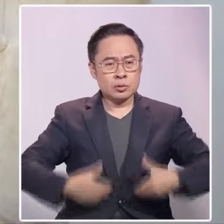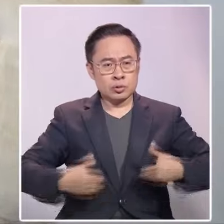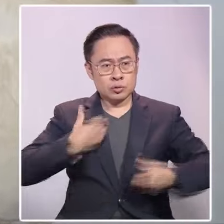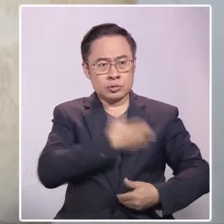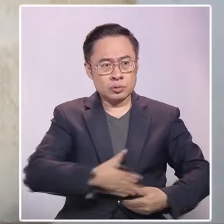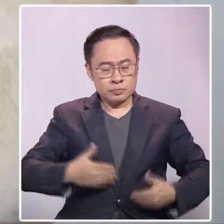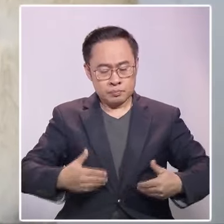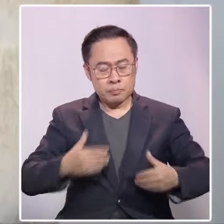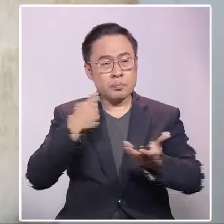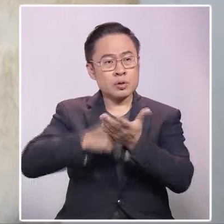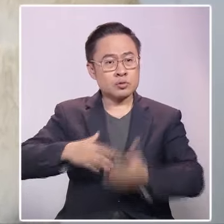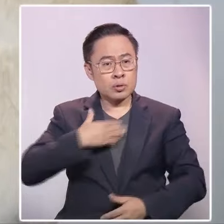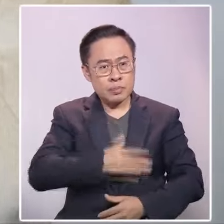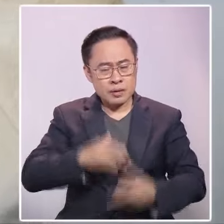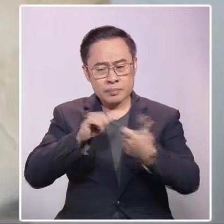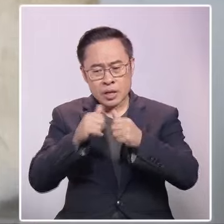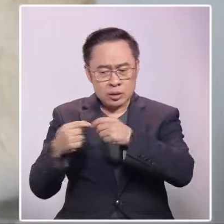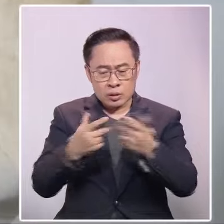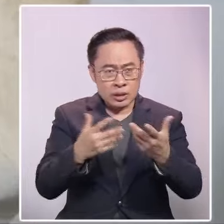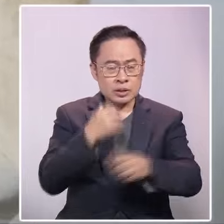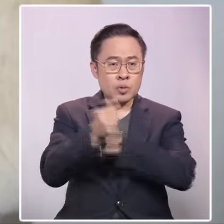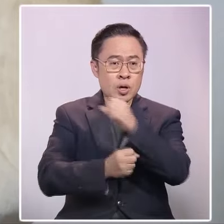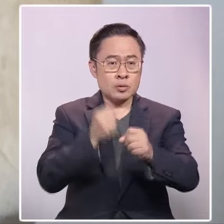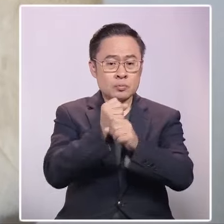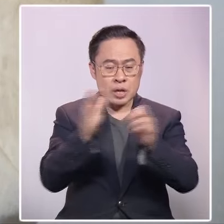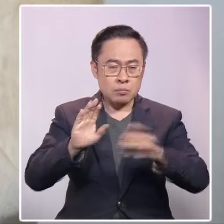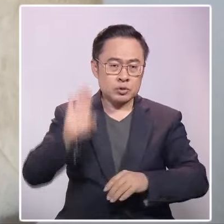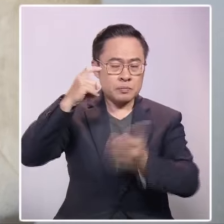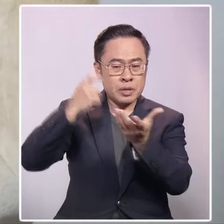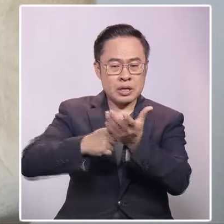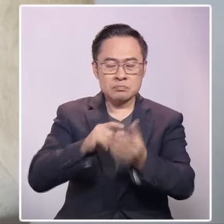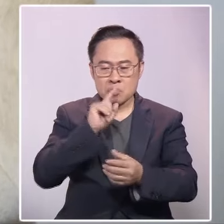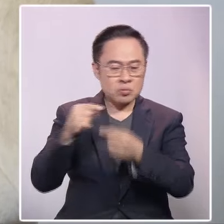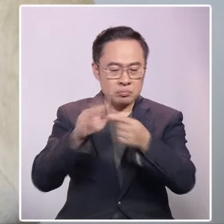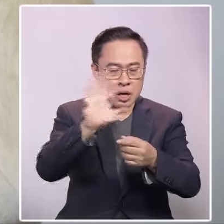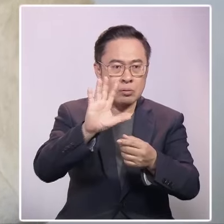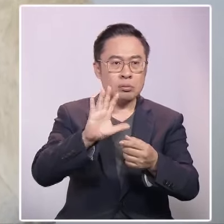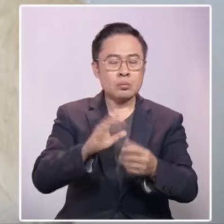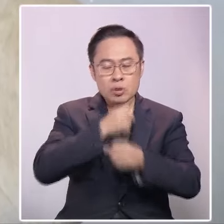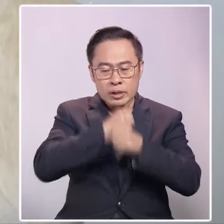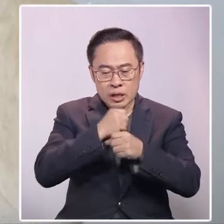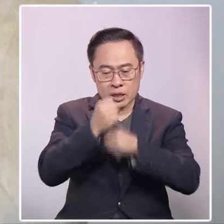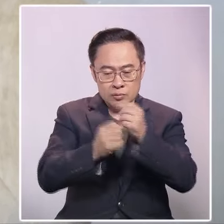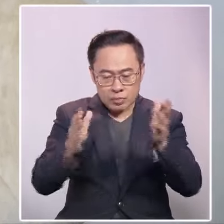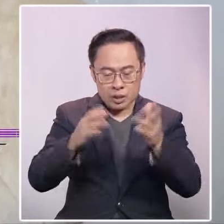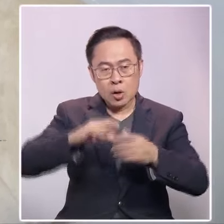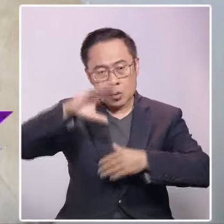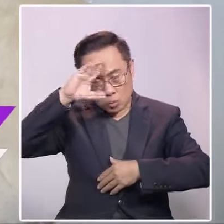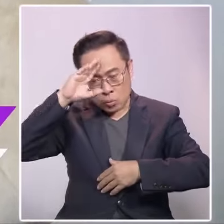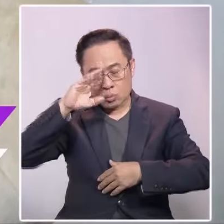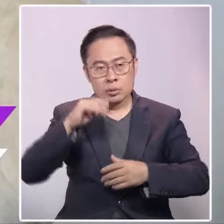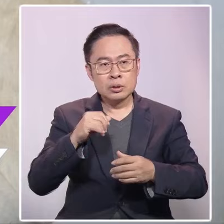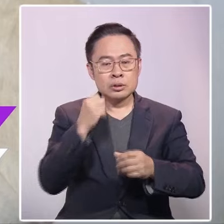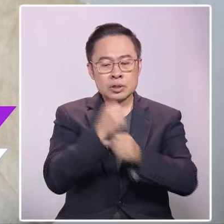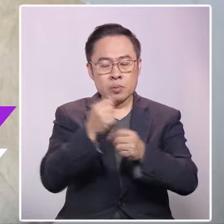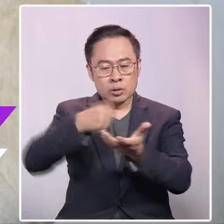ปัญหาเรื่องของการต่อประกันถ้าอายุมากขึ้นพวกบริษัทเนี่ยจะไม่ค่อยรับต่อกันแล้วยิ่งถ้าเกิดว่าาจะมีโรคประจำตัวแบบเนะ